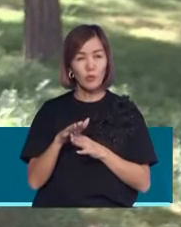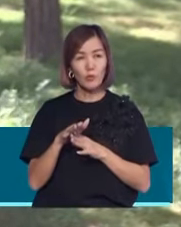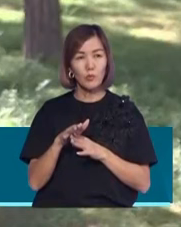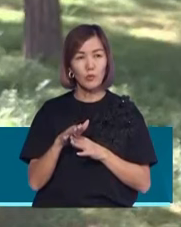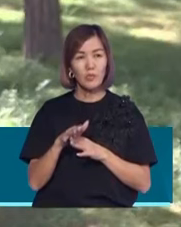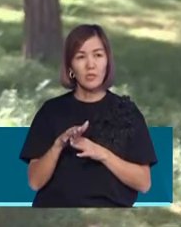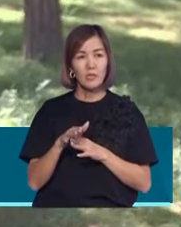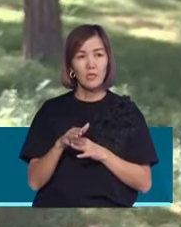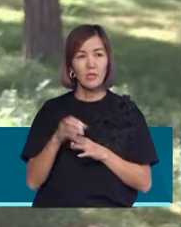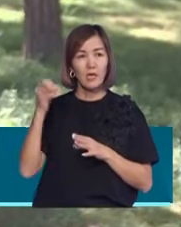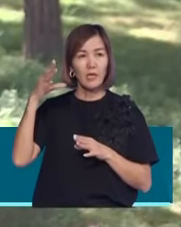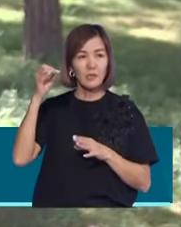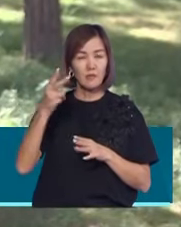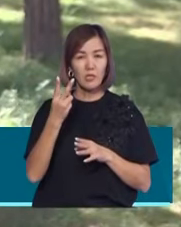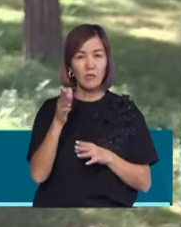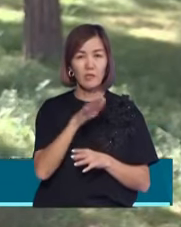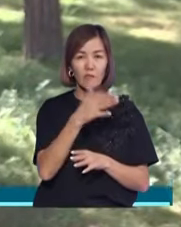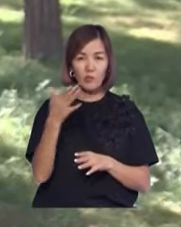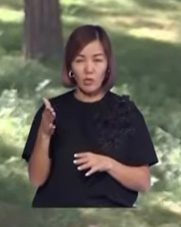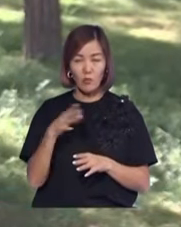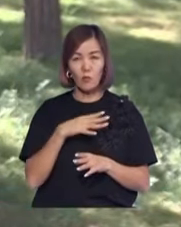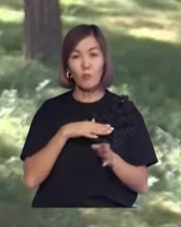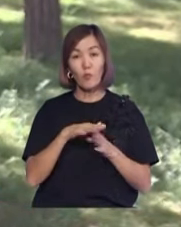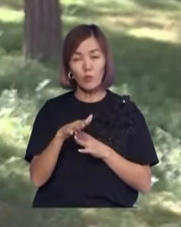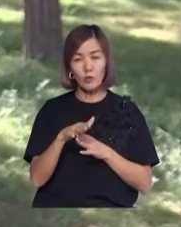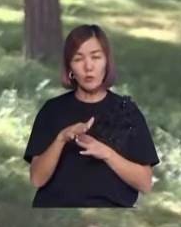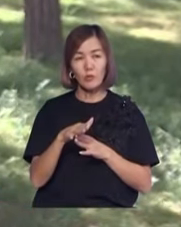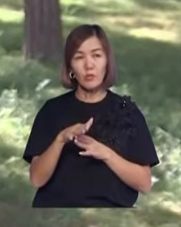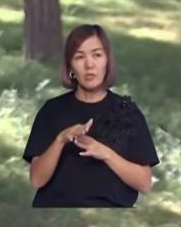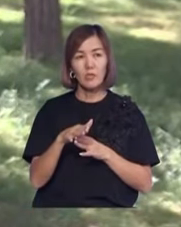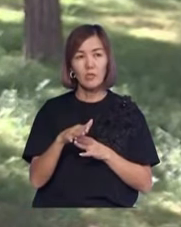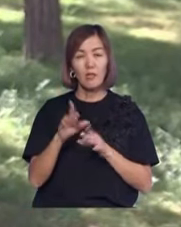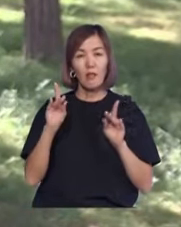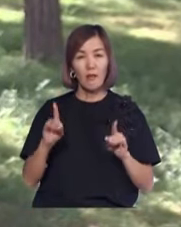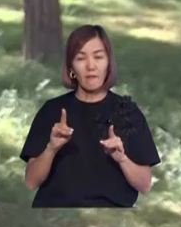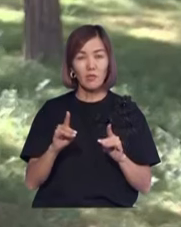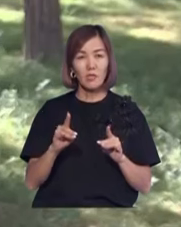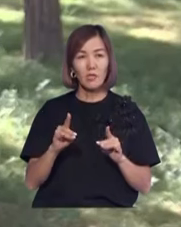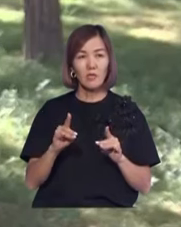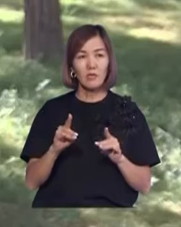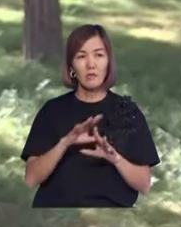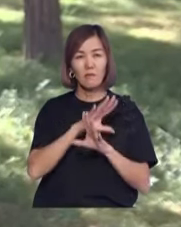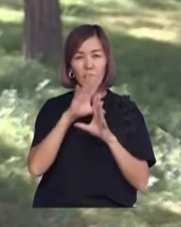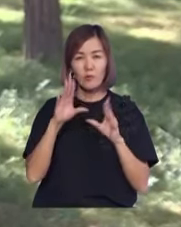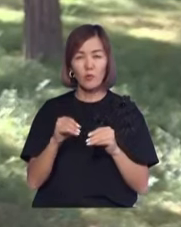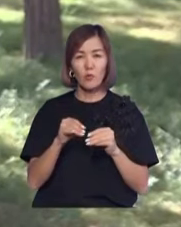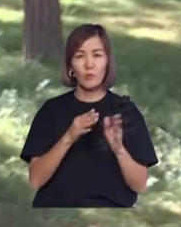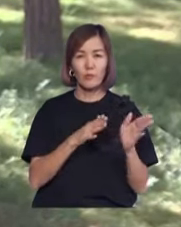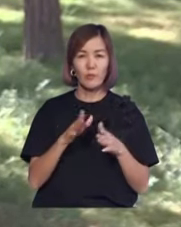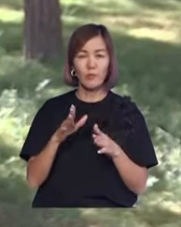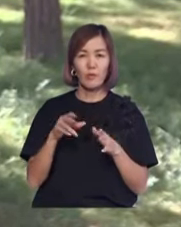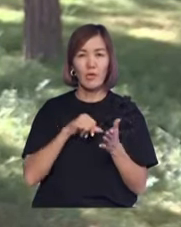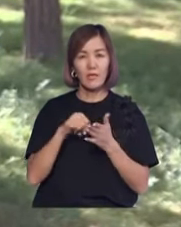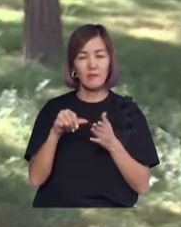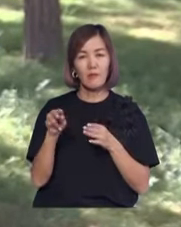дороги. Освещение с двух сторон полностью торшит. Лавочки, урны, Ну, в центре тоже полностью